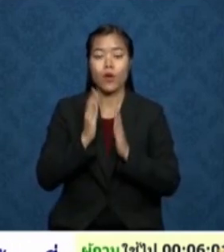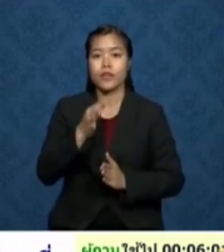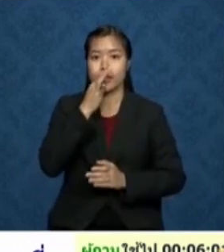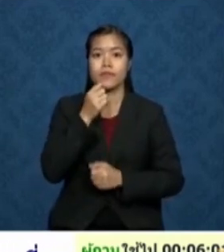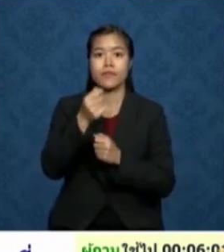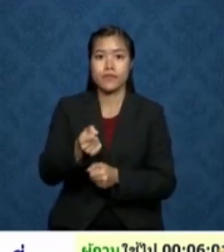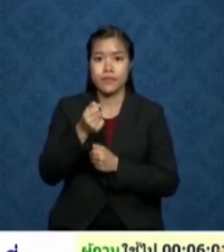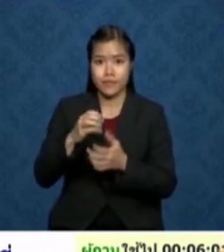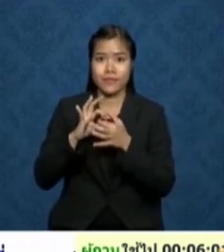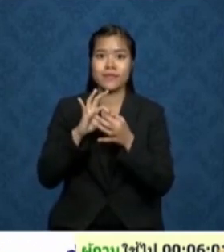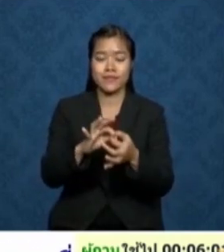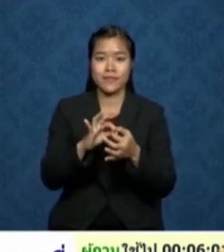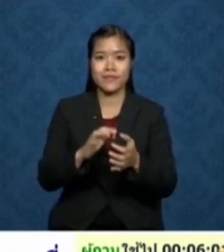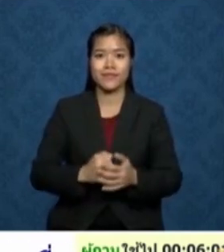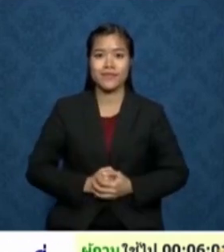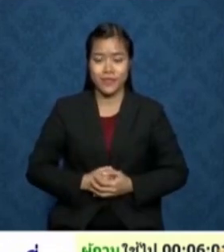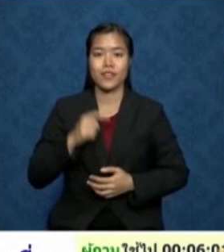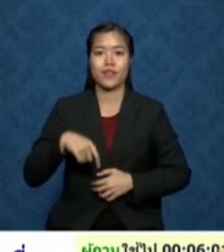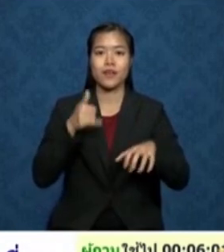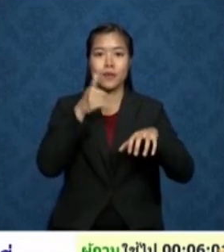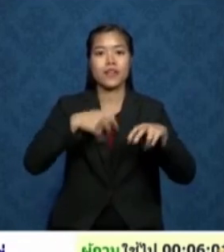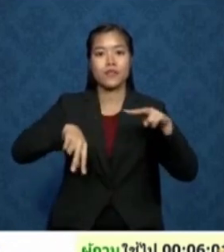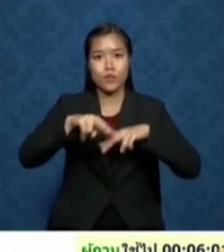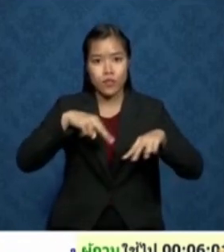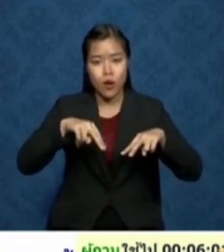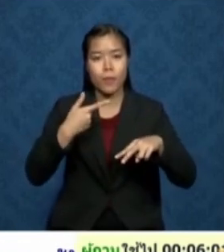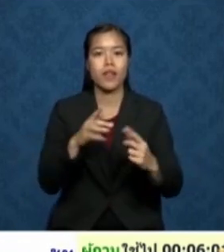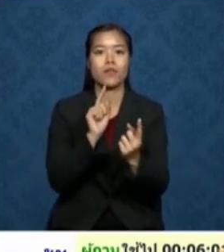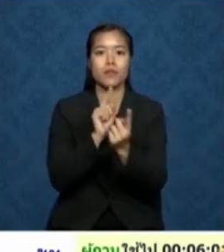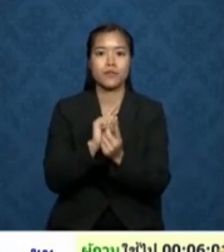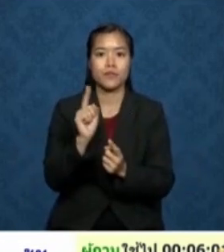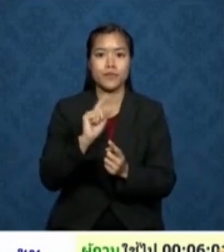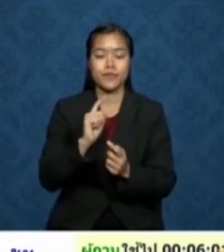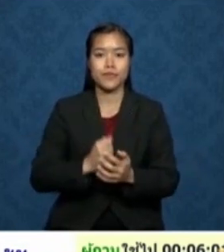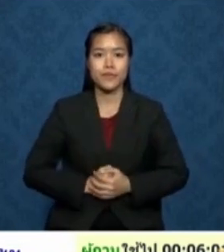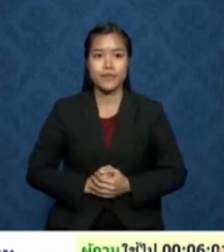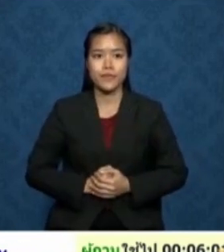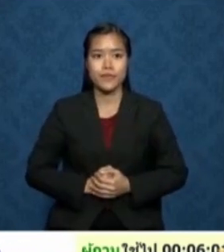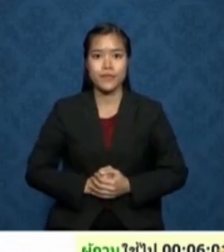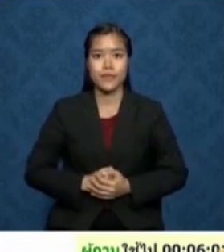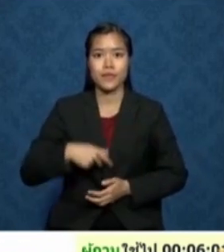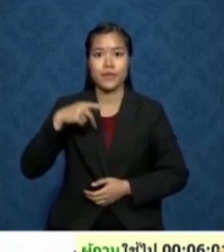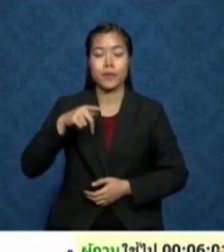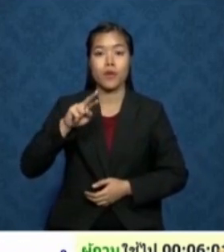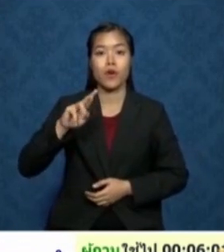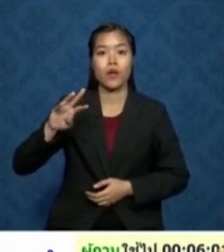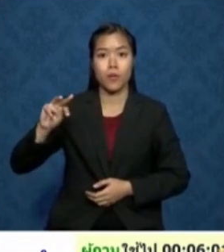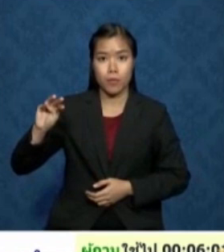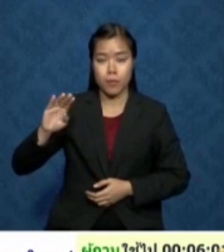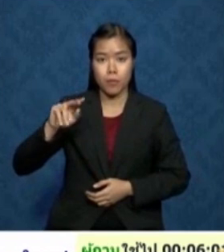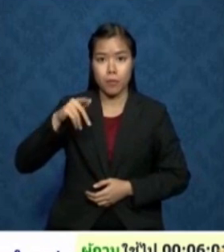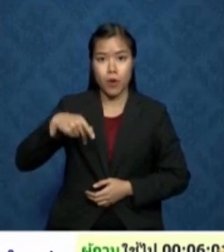ก็มความห่วงยายใเรื่องนี้เราเขาไปตรวจครับแล้วก็เราก็พบว่าตามพระทอใช้ปัญัต Ge